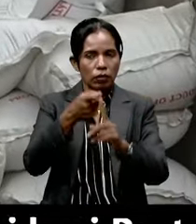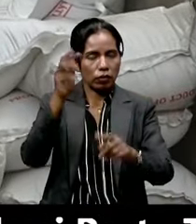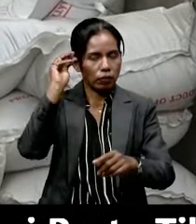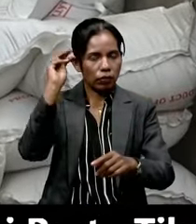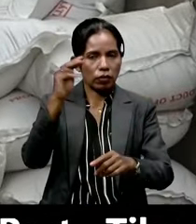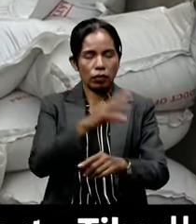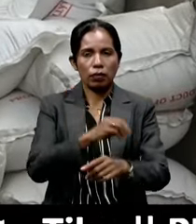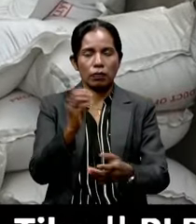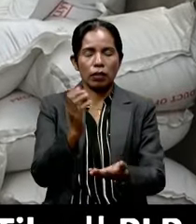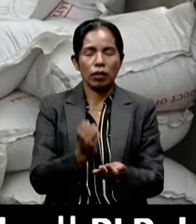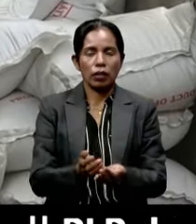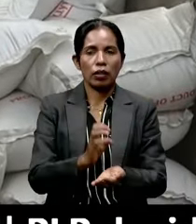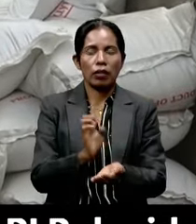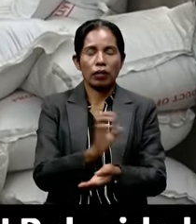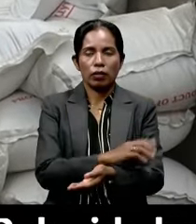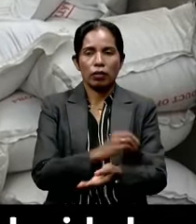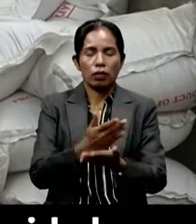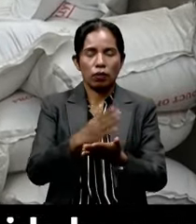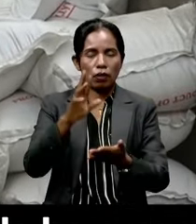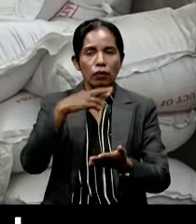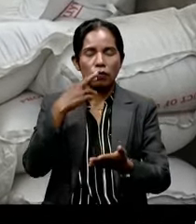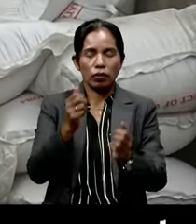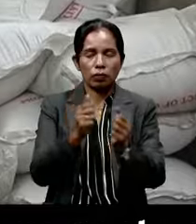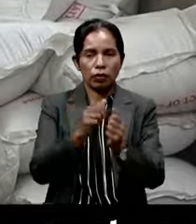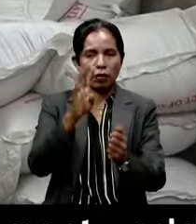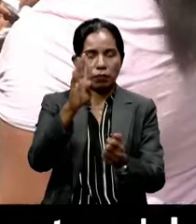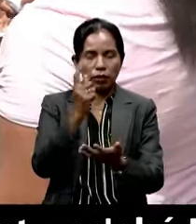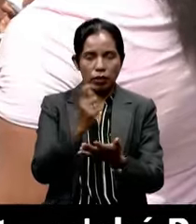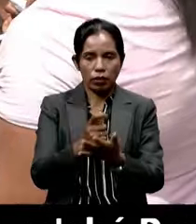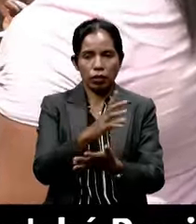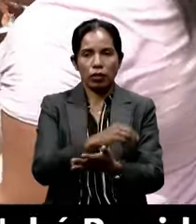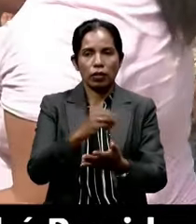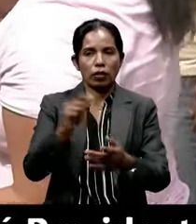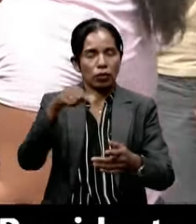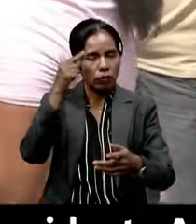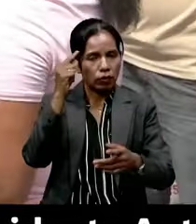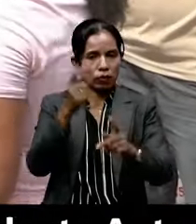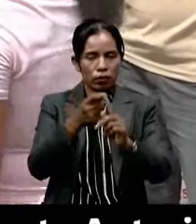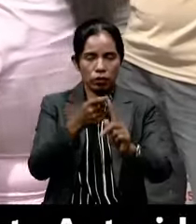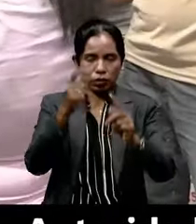koordinador ba asunto ekonomiku sosa fos tonelada rihun hat liusi akordu entre governo Timor Leste no